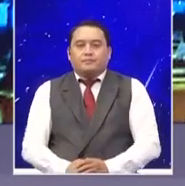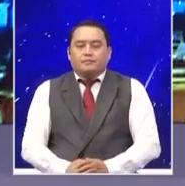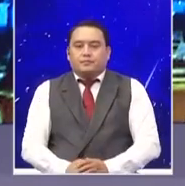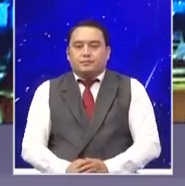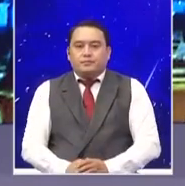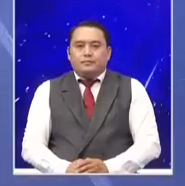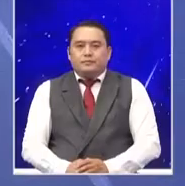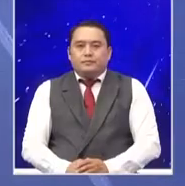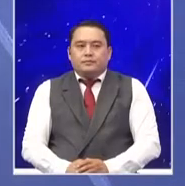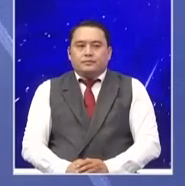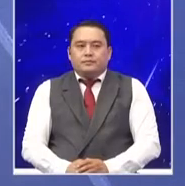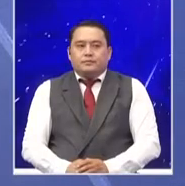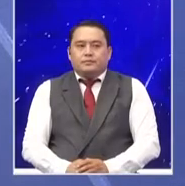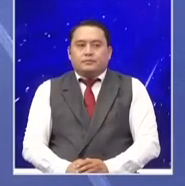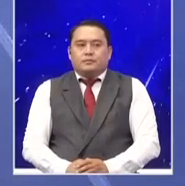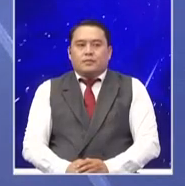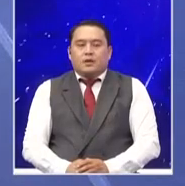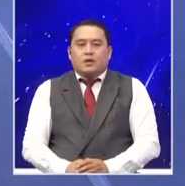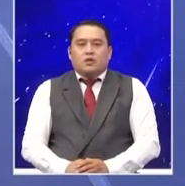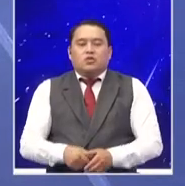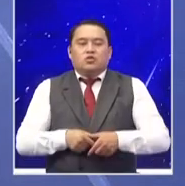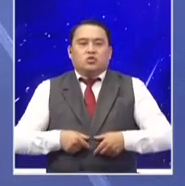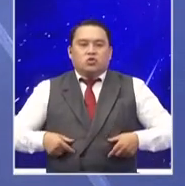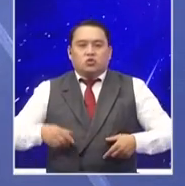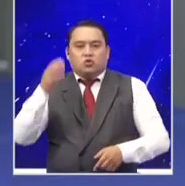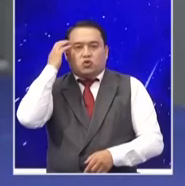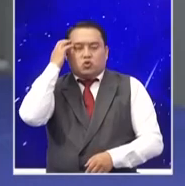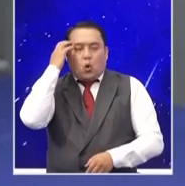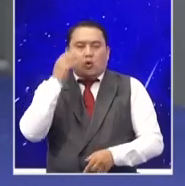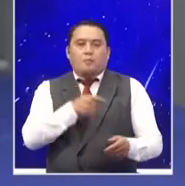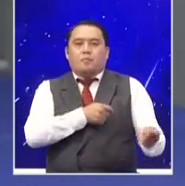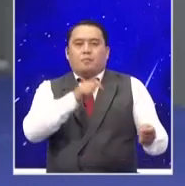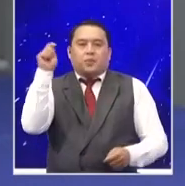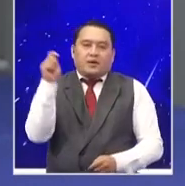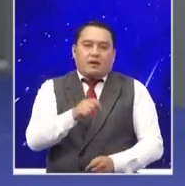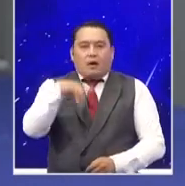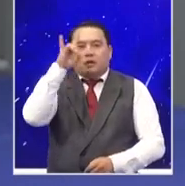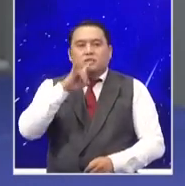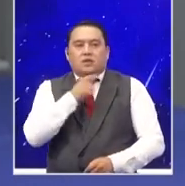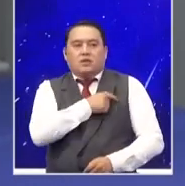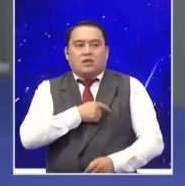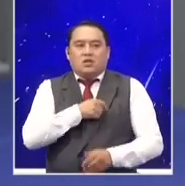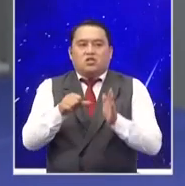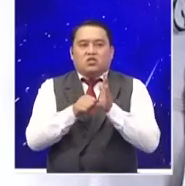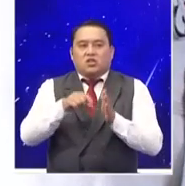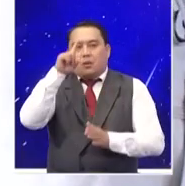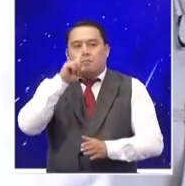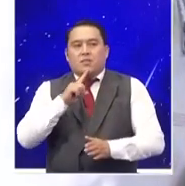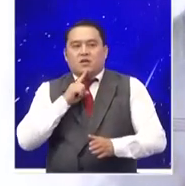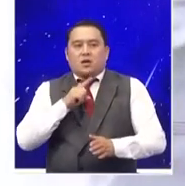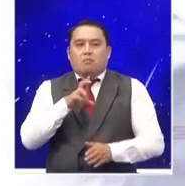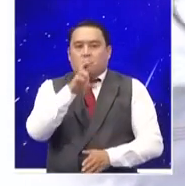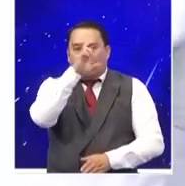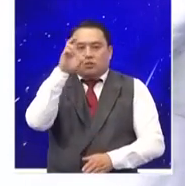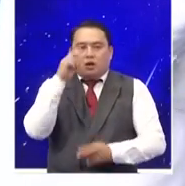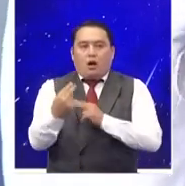сюжете. Дарлан Мураес, обладатель черного пояса по джиу-джитсу, приехал в Казахстан в качестве тренера на 6 месяцев. Наших спортсменов бразилец